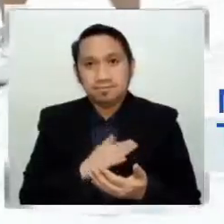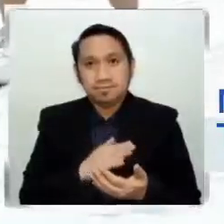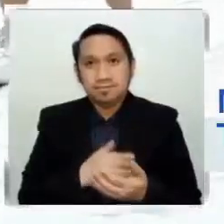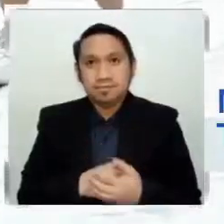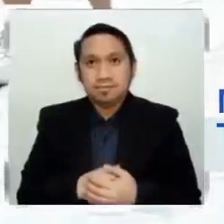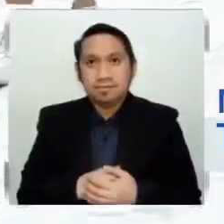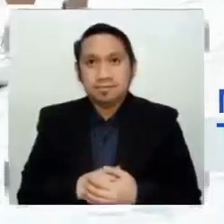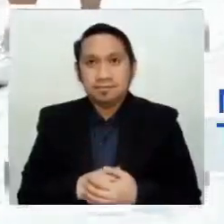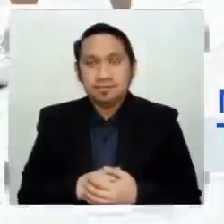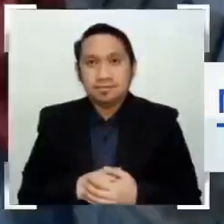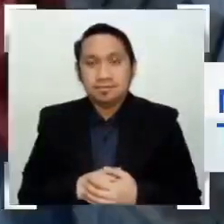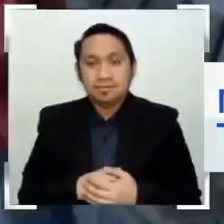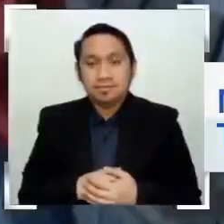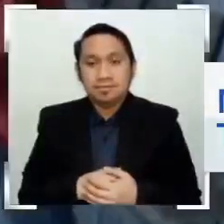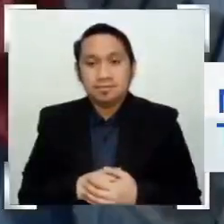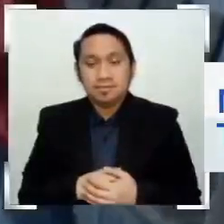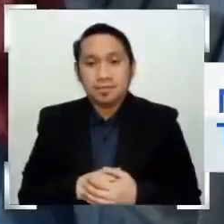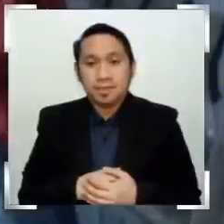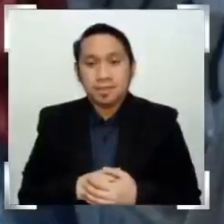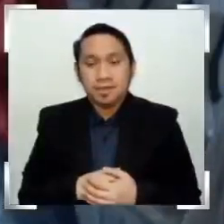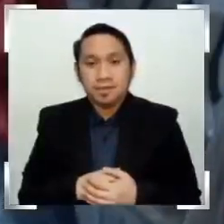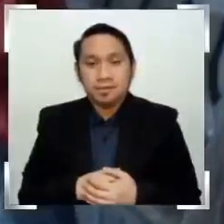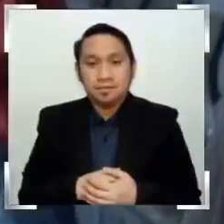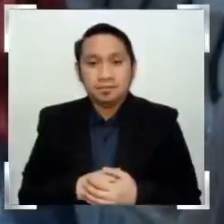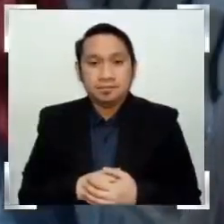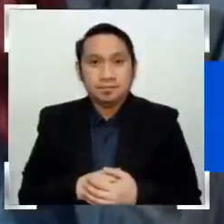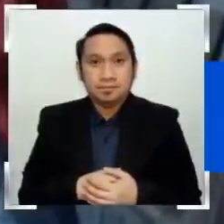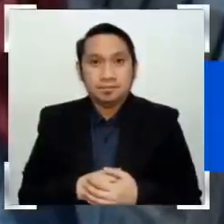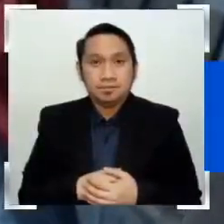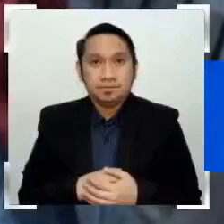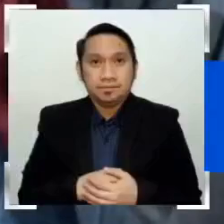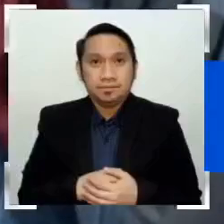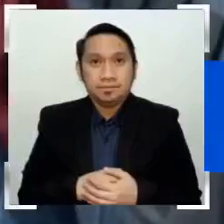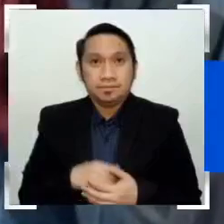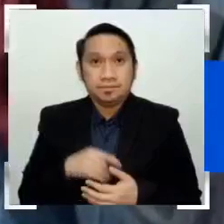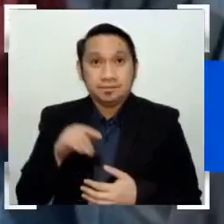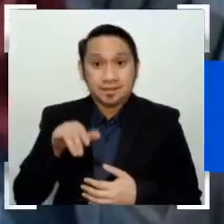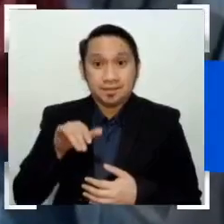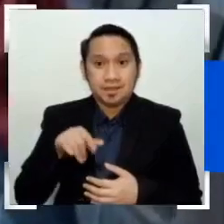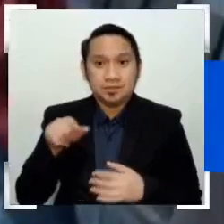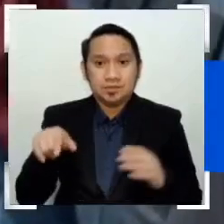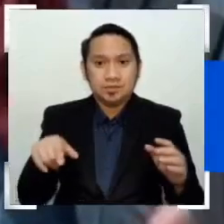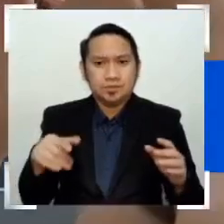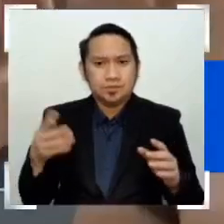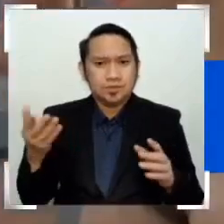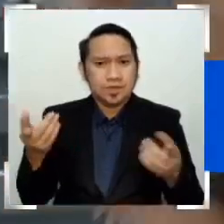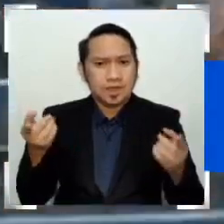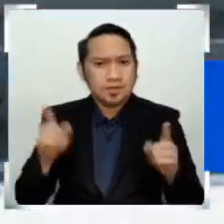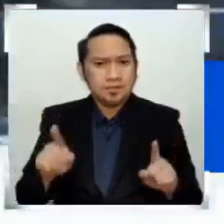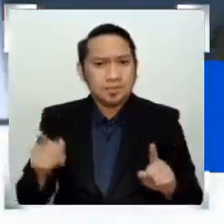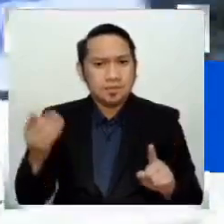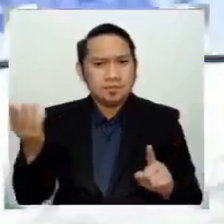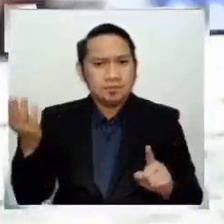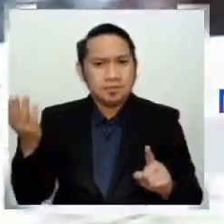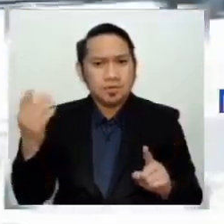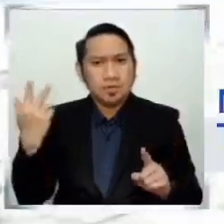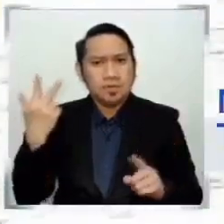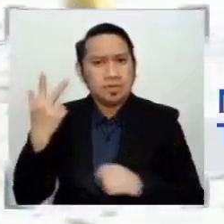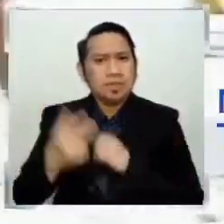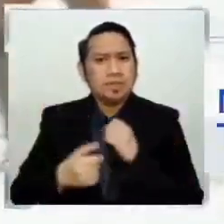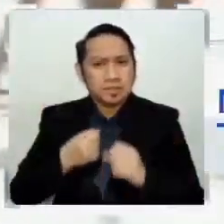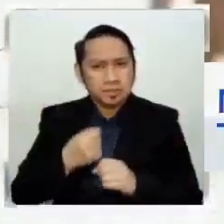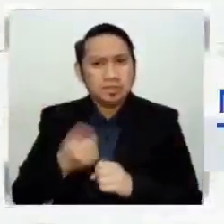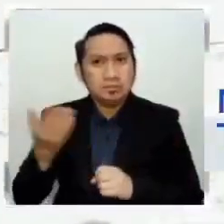The last season that was played ng beach volleyball was, like you said, was 3 years ago. So, hindi natin alam